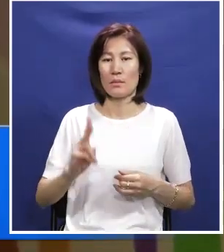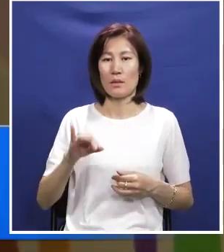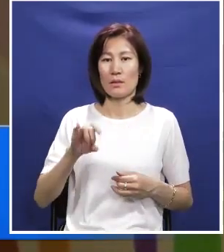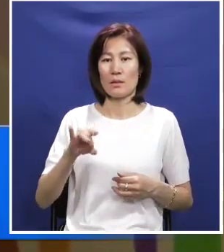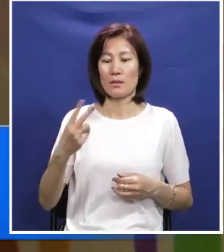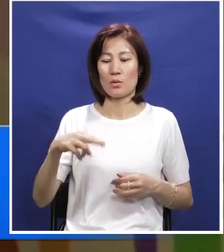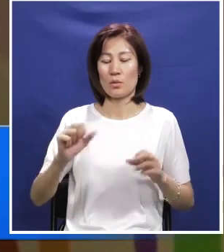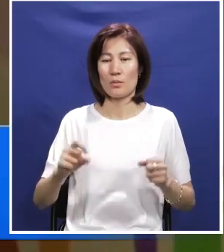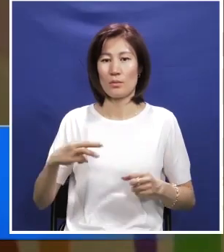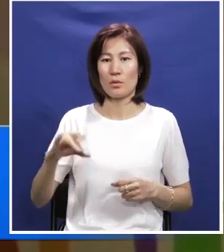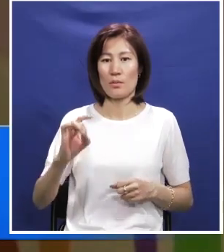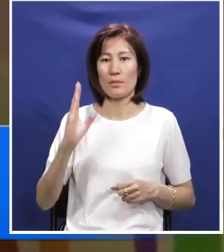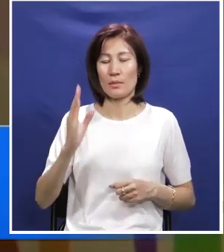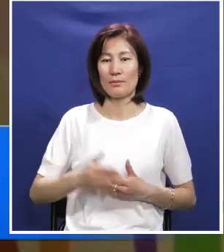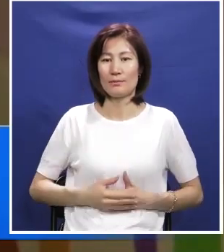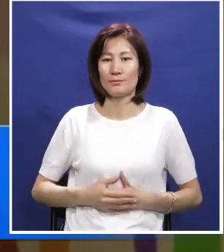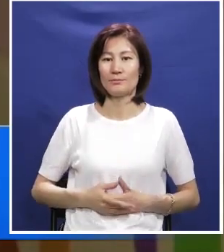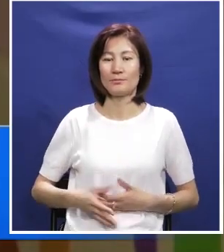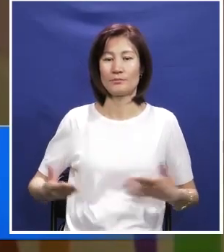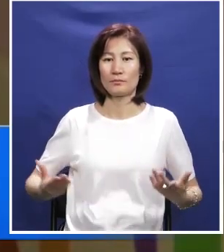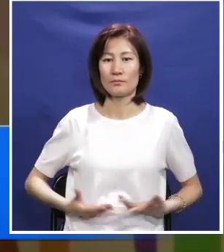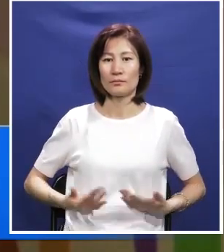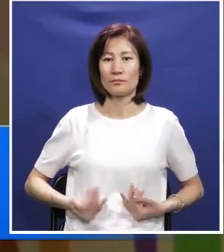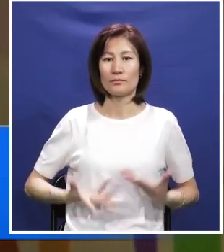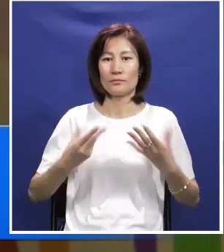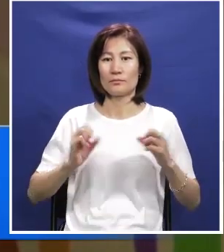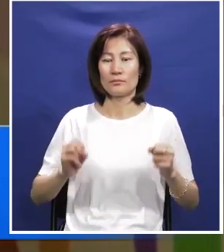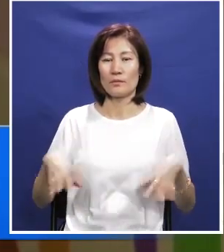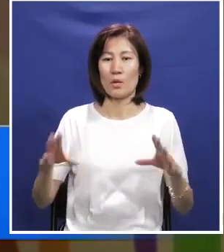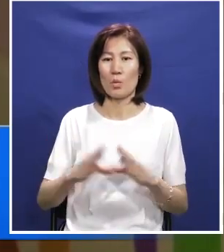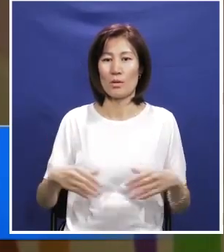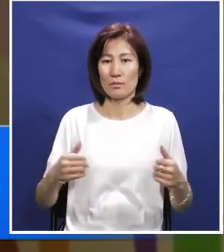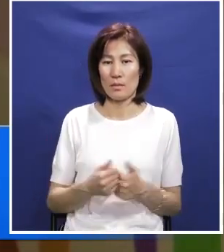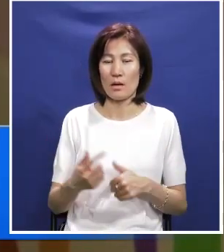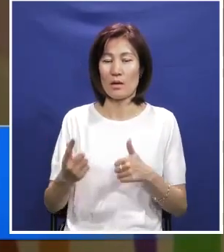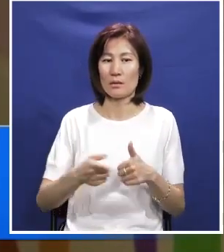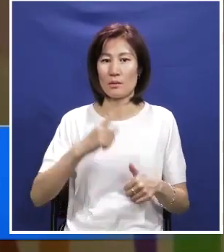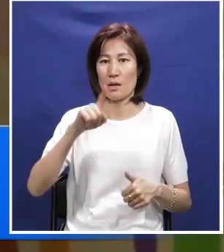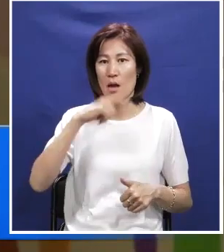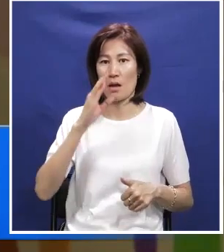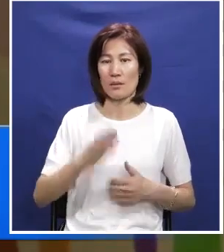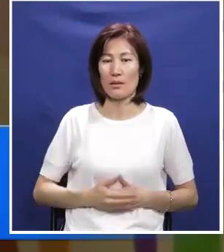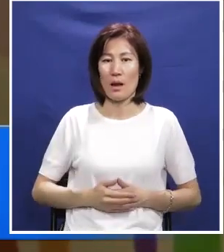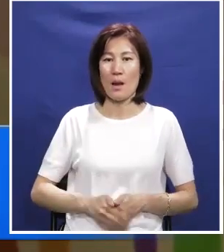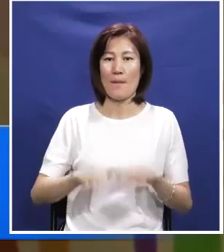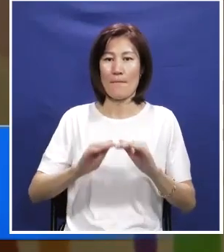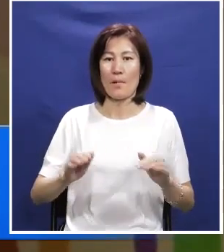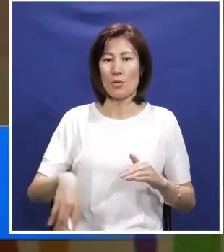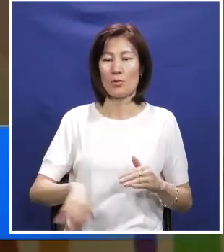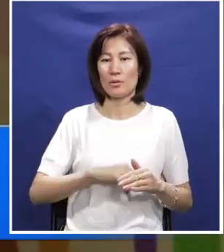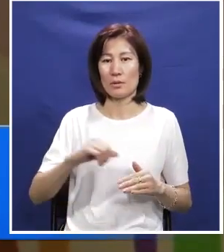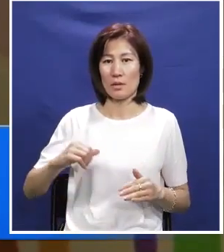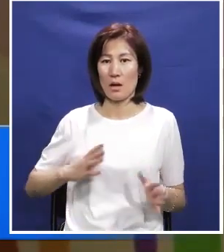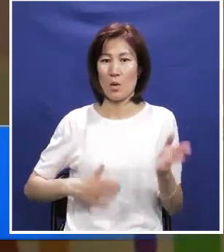Қаратебе аймағында өмір сүріп атқан отбасылар атындан осы балабақшаға мен